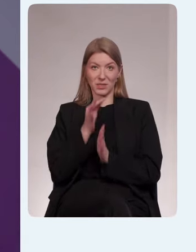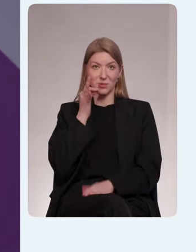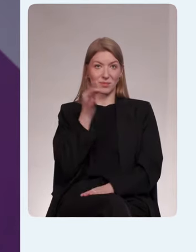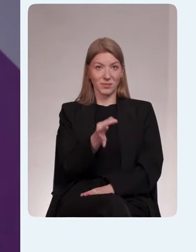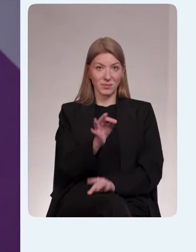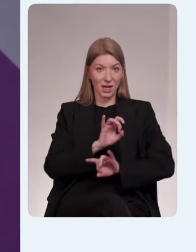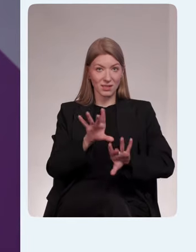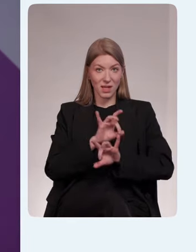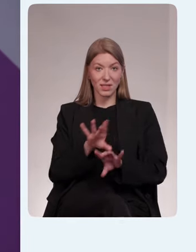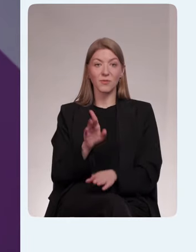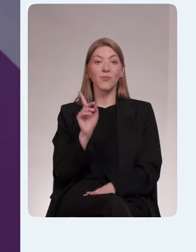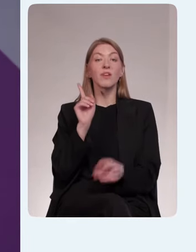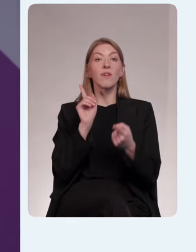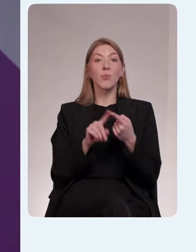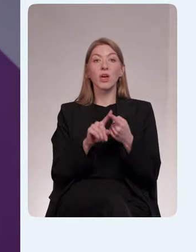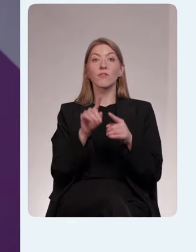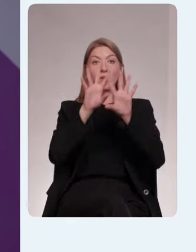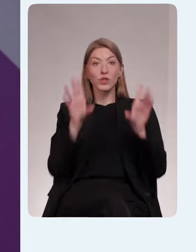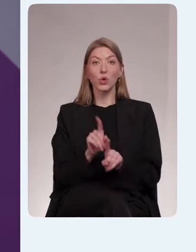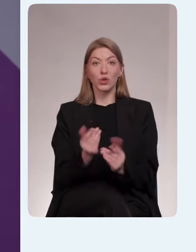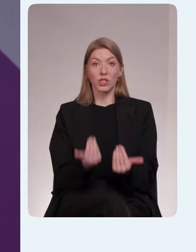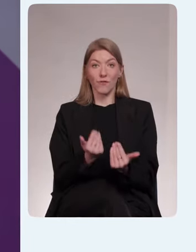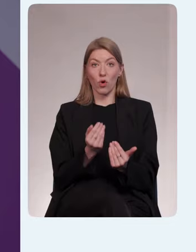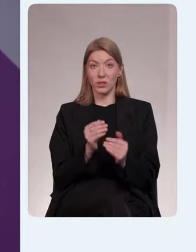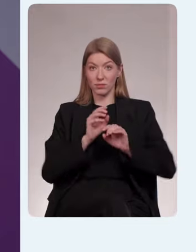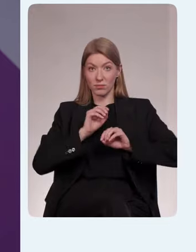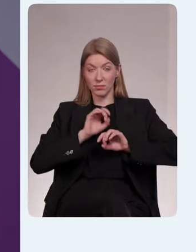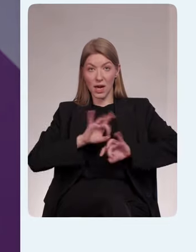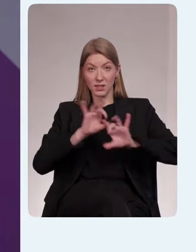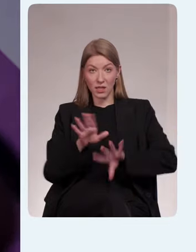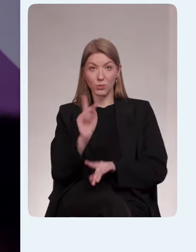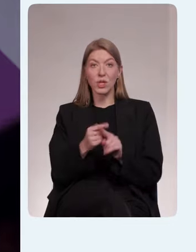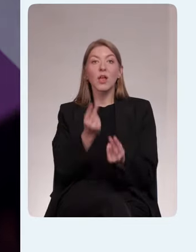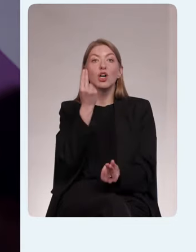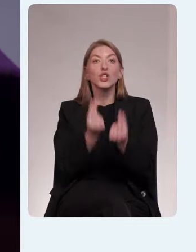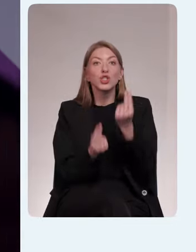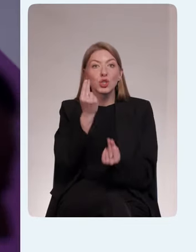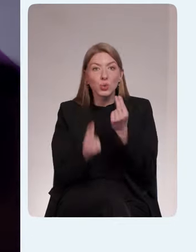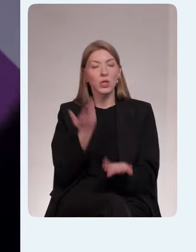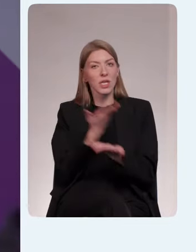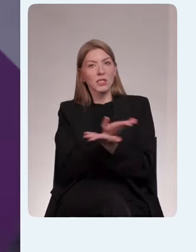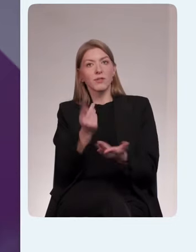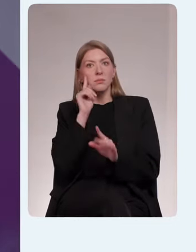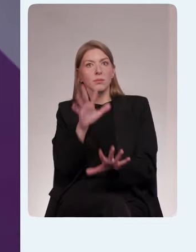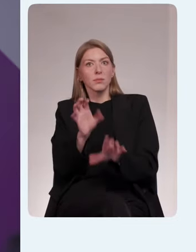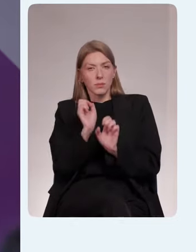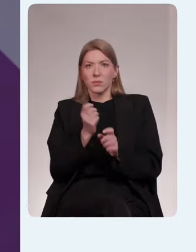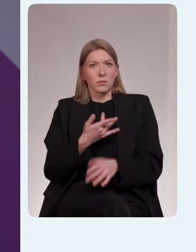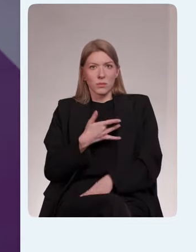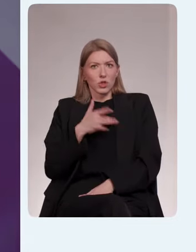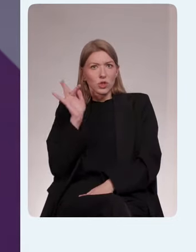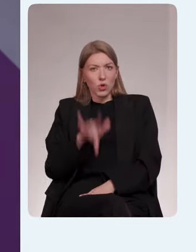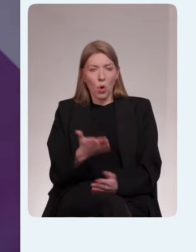будут... все, что будет произнесено здесь сегодня, это шутки. Если вам что-то кажется жестким или